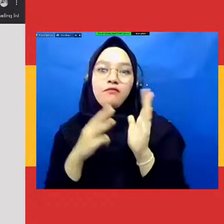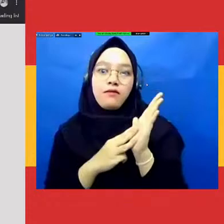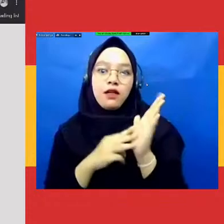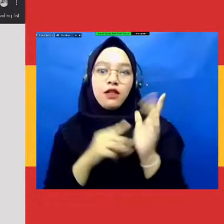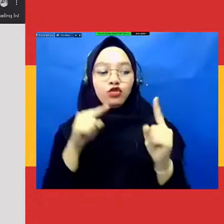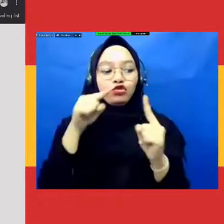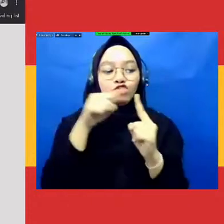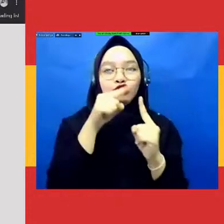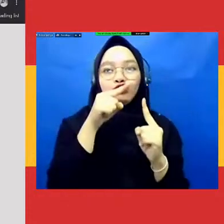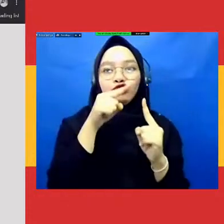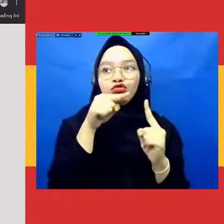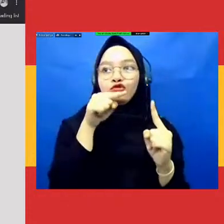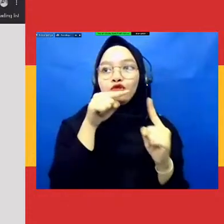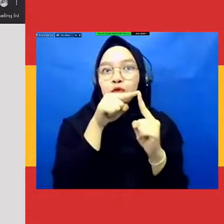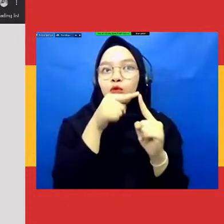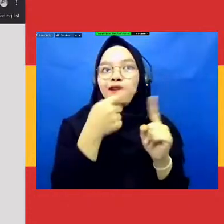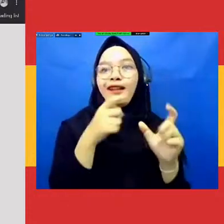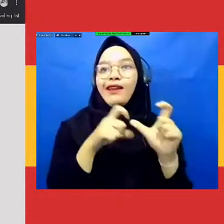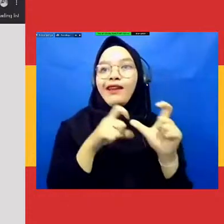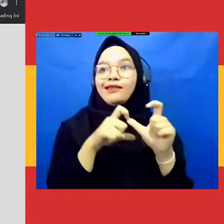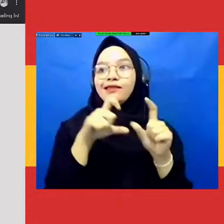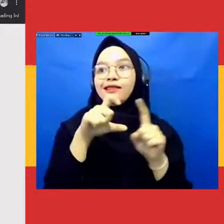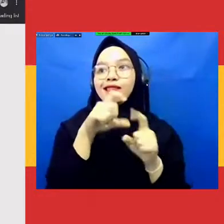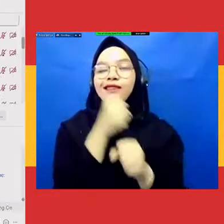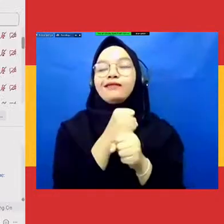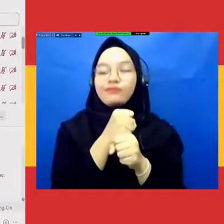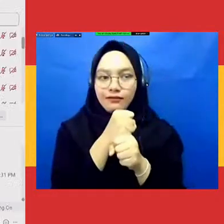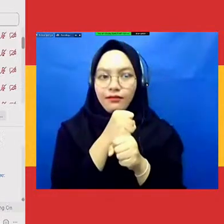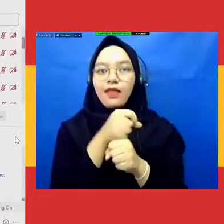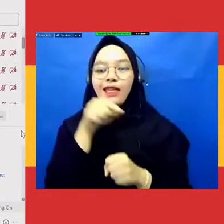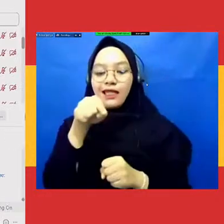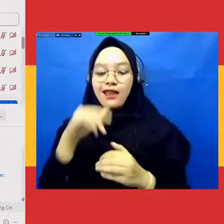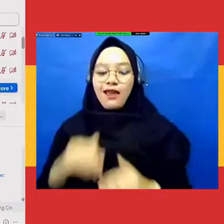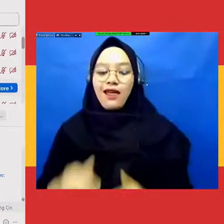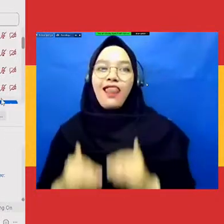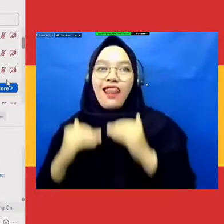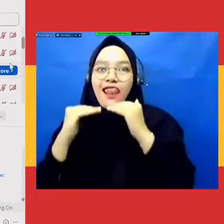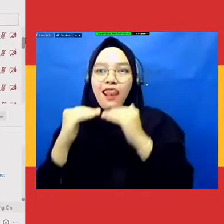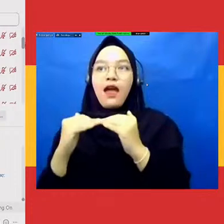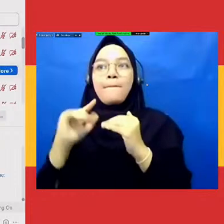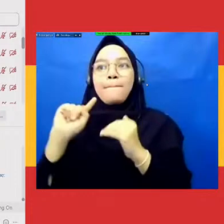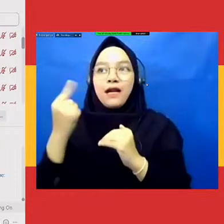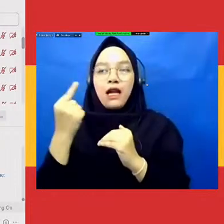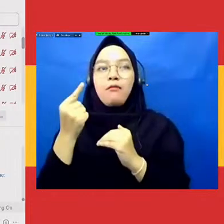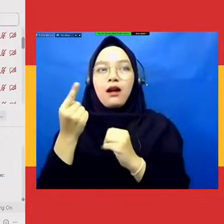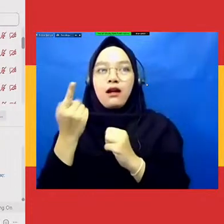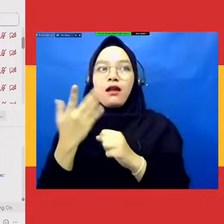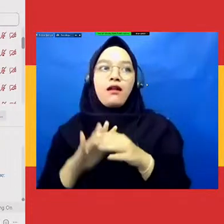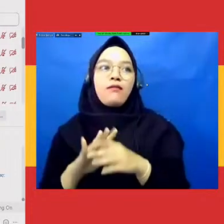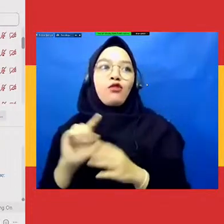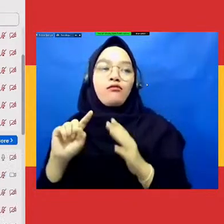dari SDGs. Ini langkah pertama yang tujuannya adalah